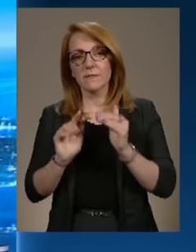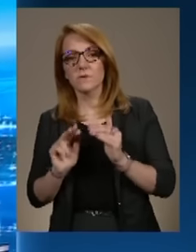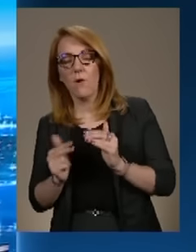volna be